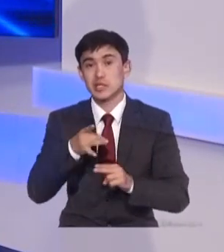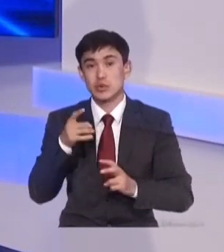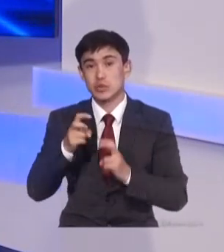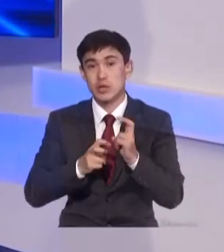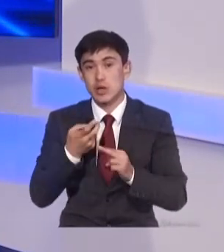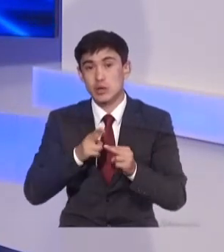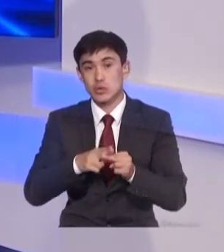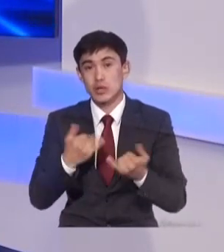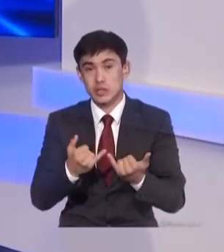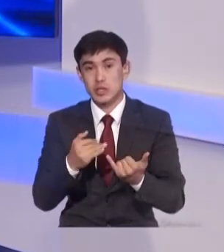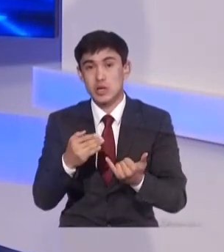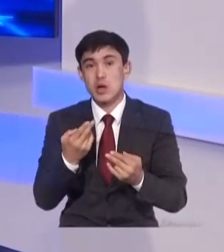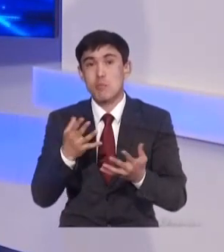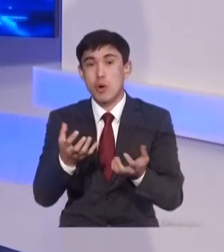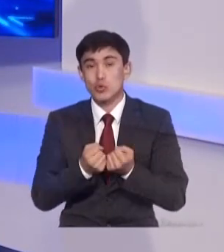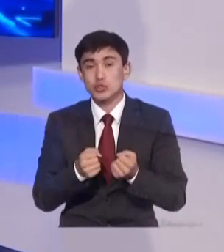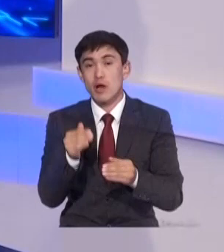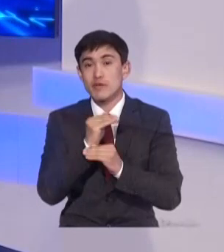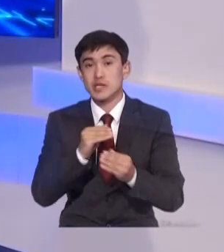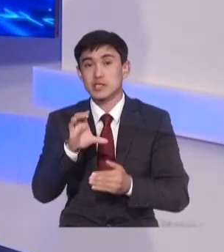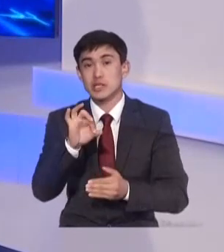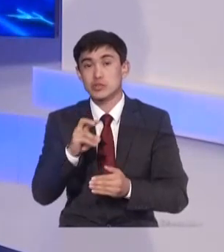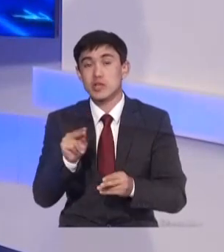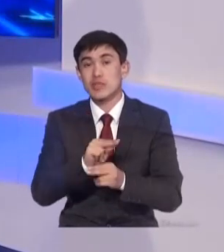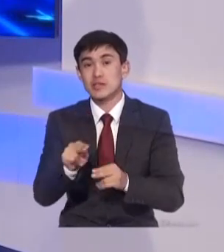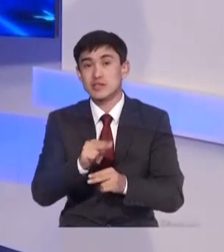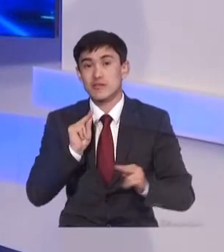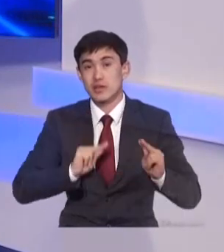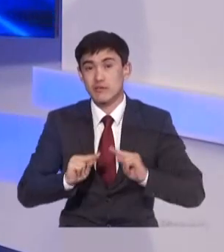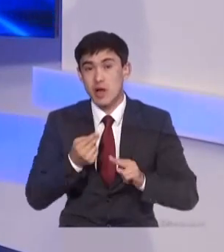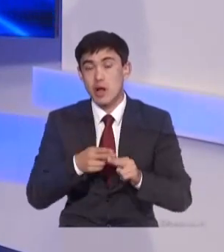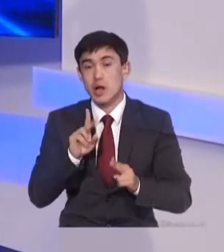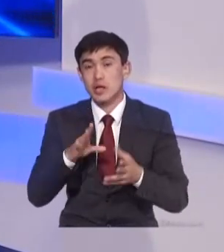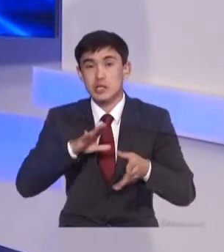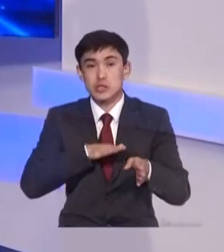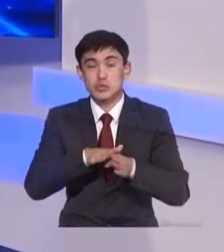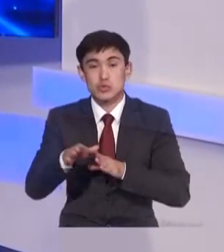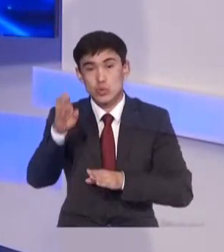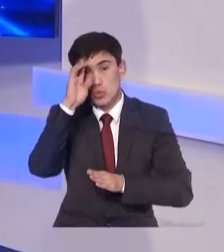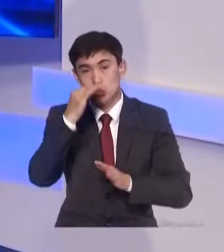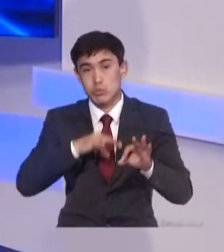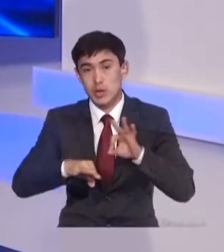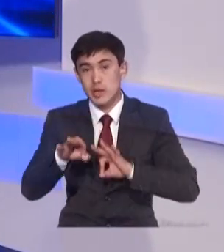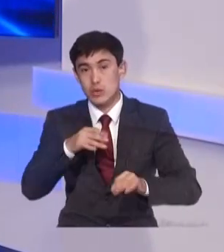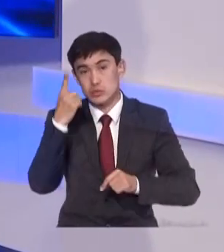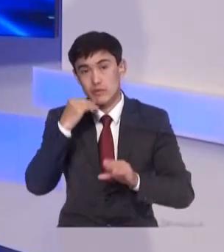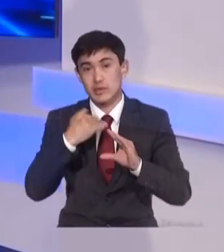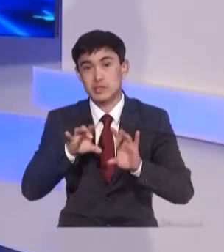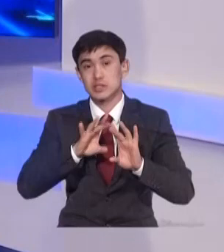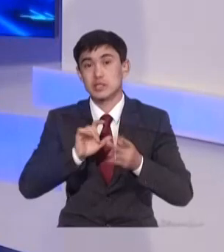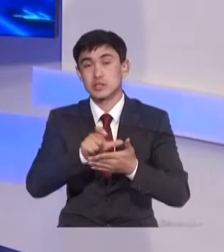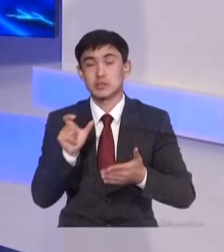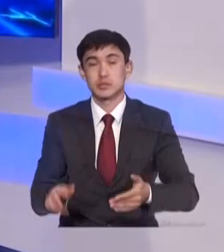предприятий региона, которые отныне к тому же получат официальный статус наставников. О том, как реализуется государственный проект, узнавала